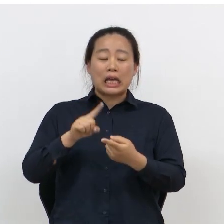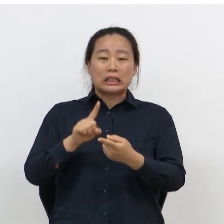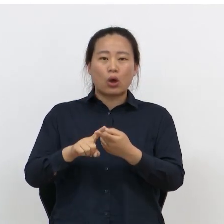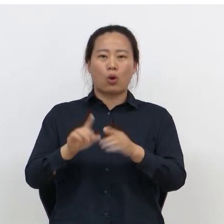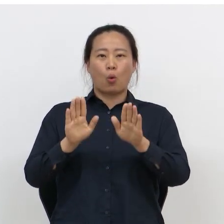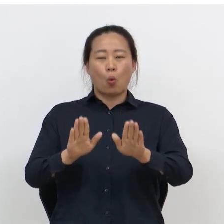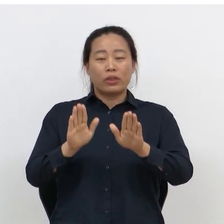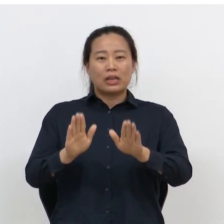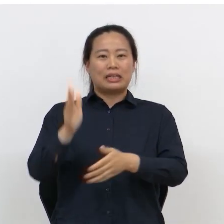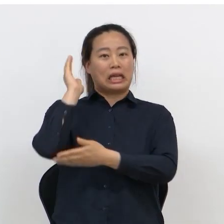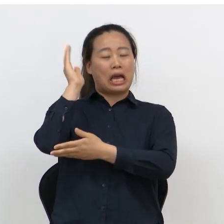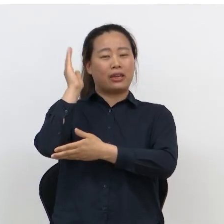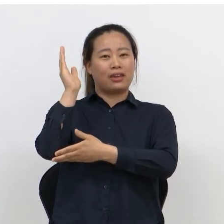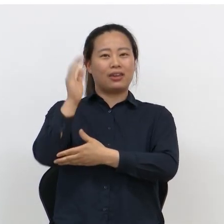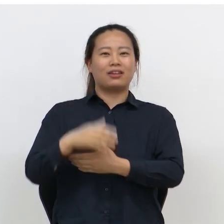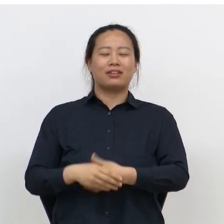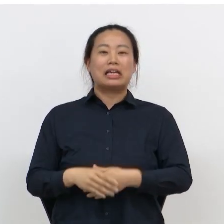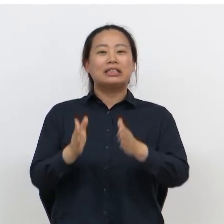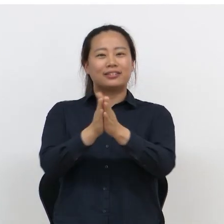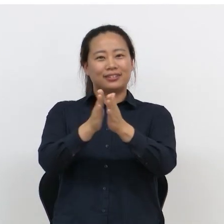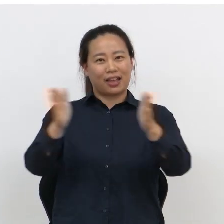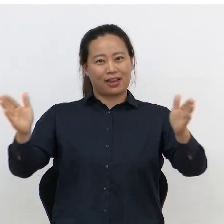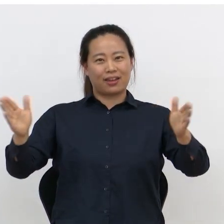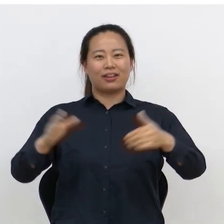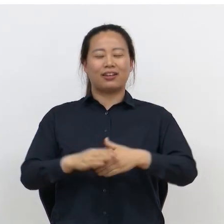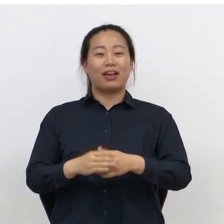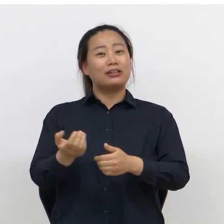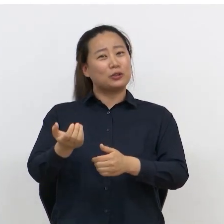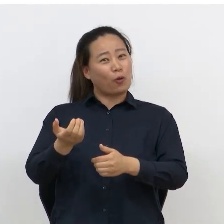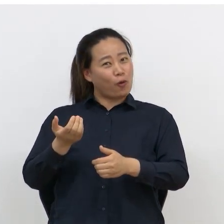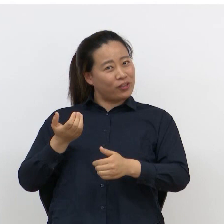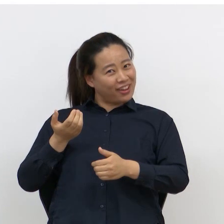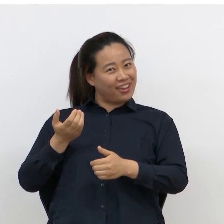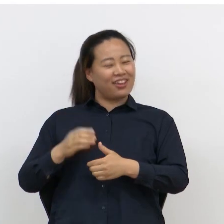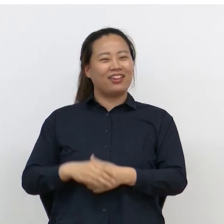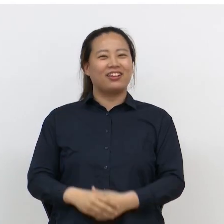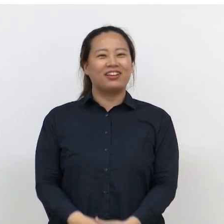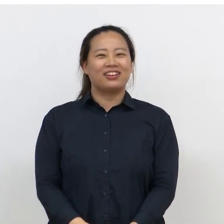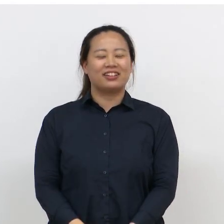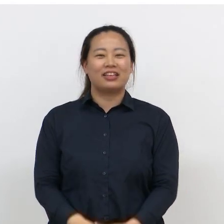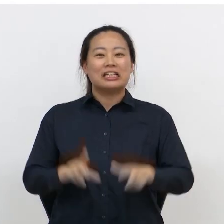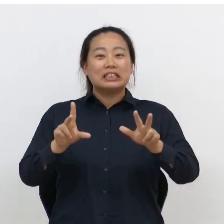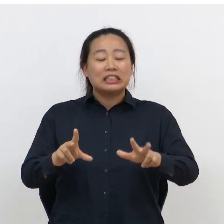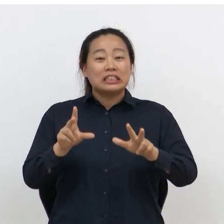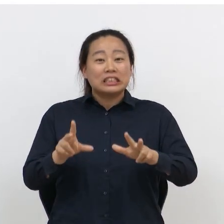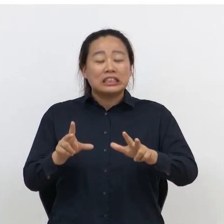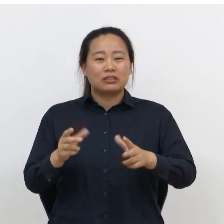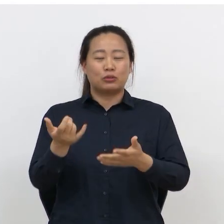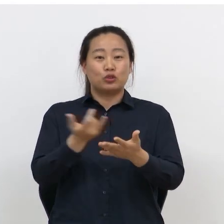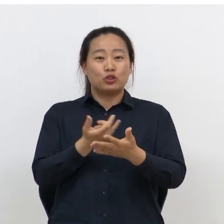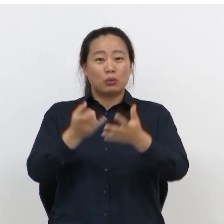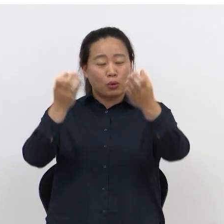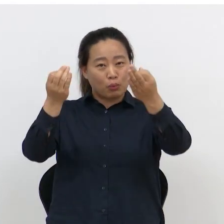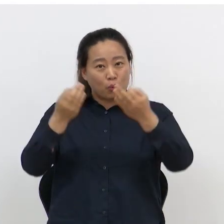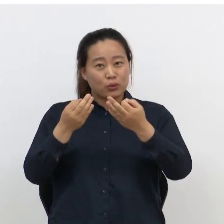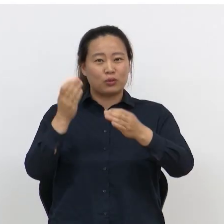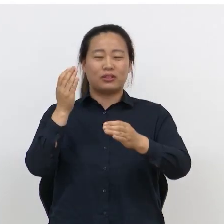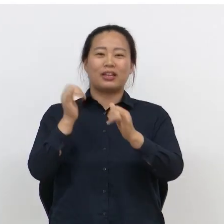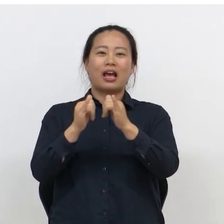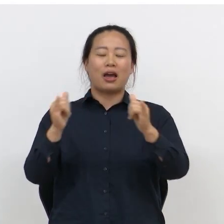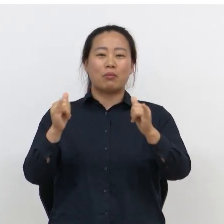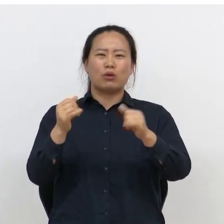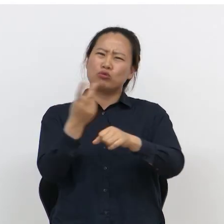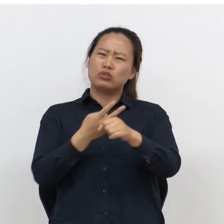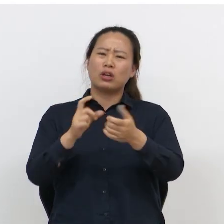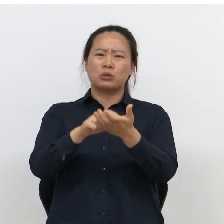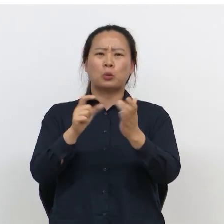이야기를로 해서 제 강의를 시작하려고 하기 전에 지금 시청하시는 시간이 2시간이 넘어가니까 아마